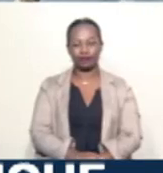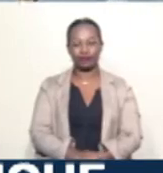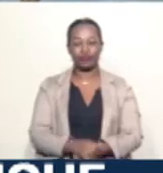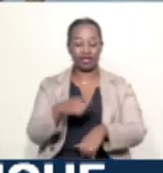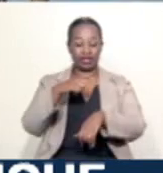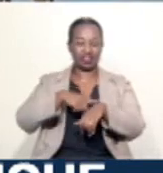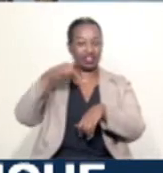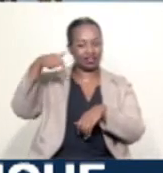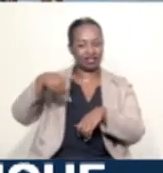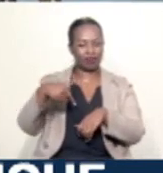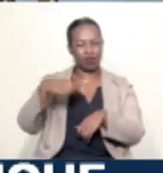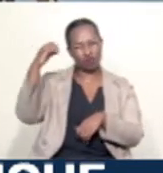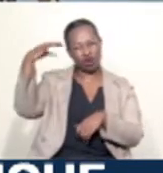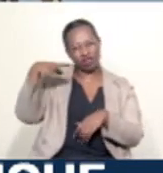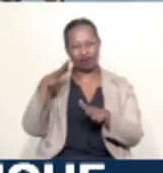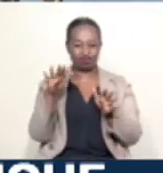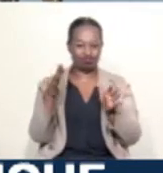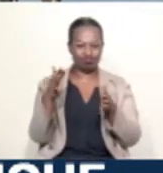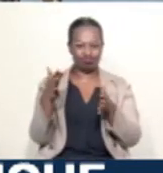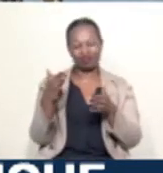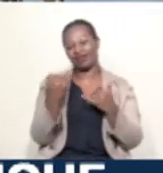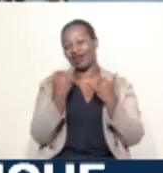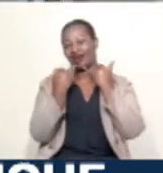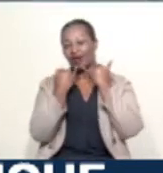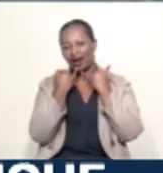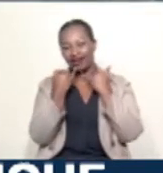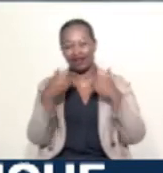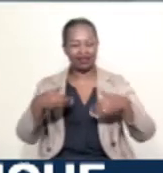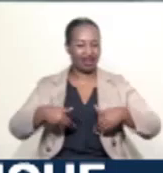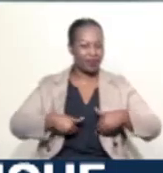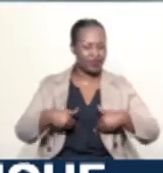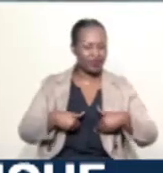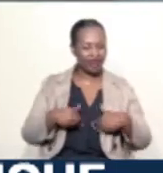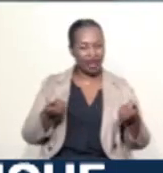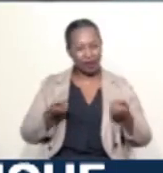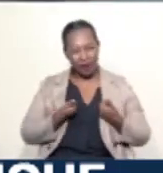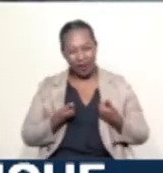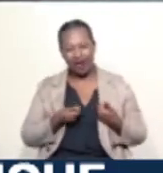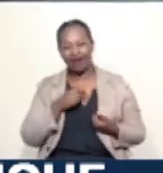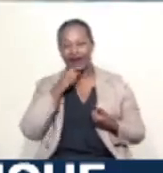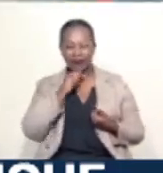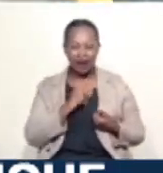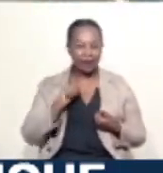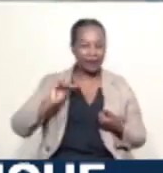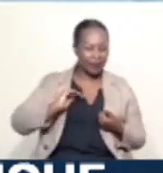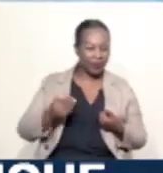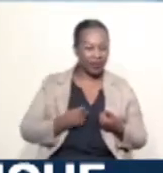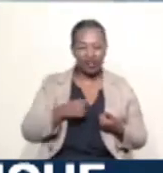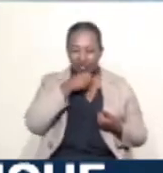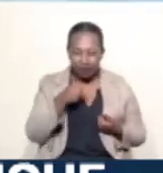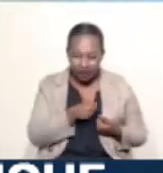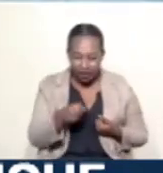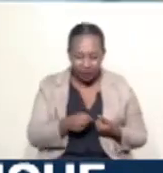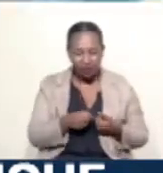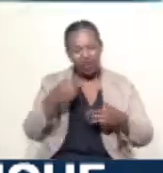mu masaa saba kukazuba koroheje abana abasore n'inkumi abagore n'abagabo ndetse n'abakuze bakoraniye ku nkombe